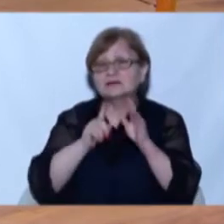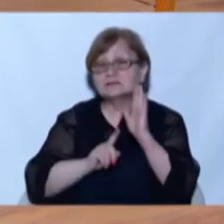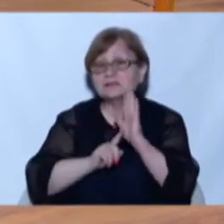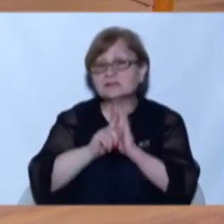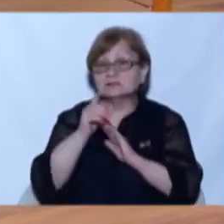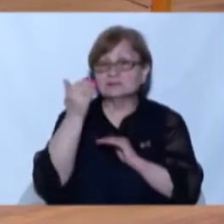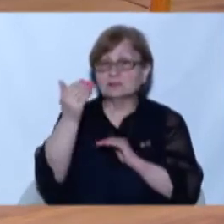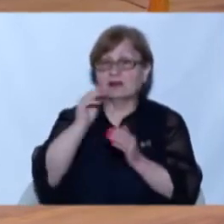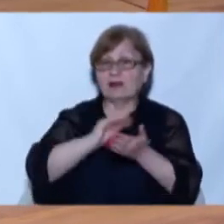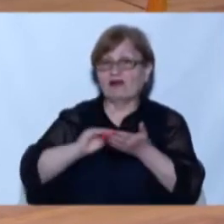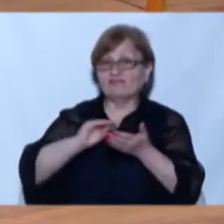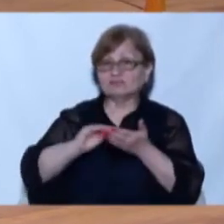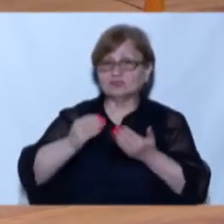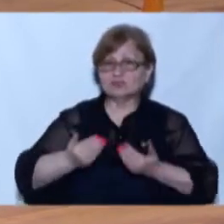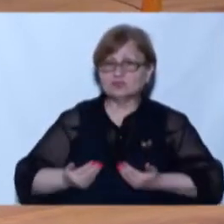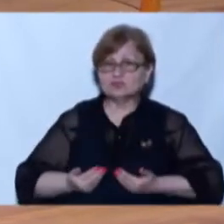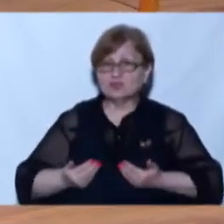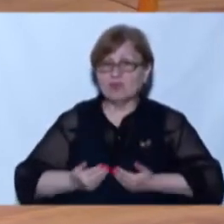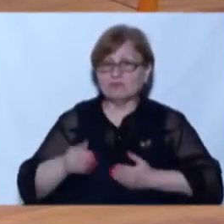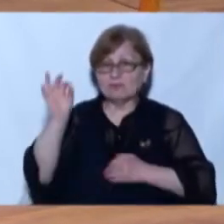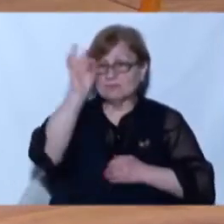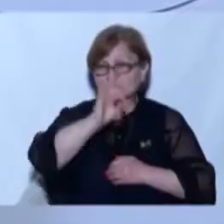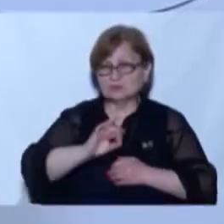შესახებ. ესე იგი, ეს ნაწილი